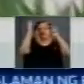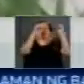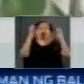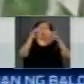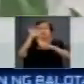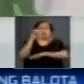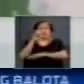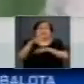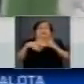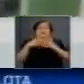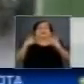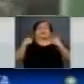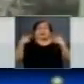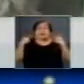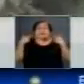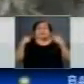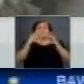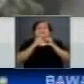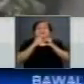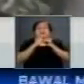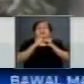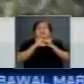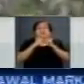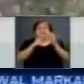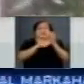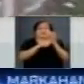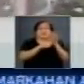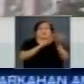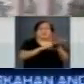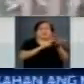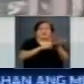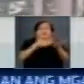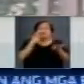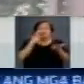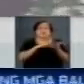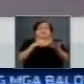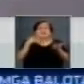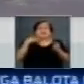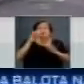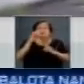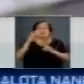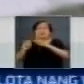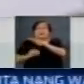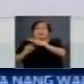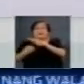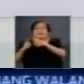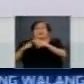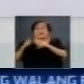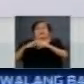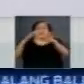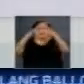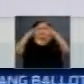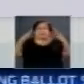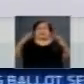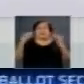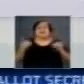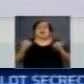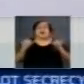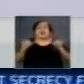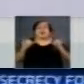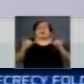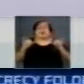Yolanda. At in fact, nagkaroon tayo ng mga registration noon, sabi ng COMELEC, na talagang nasa ilalim sila ng tolda. Pero